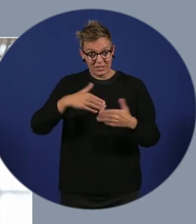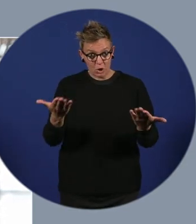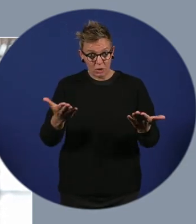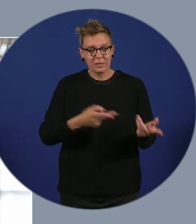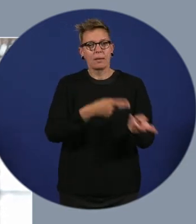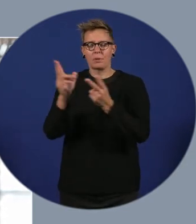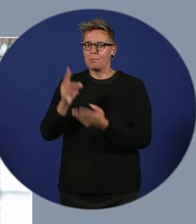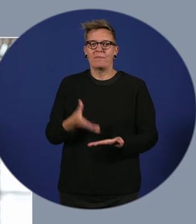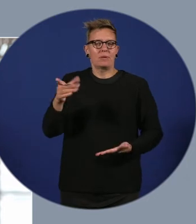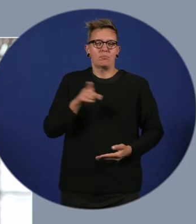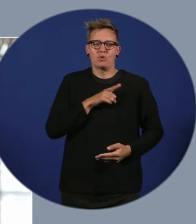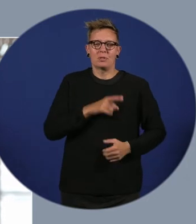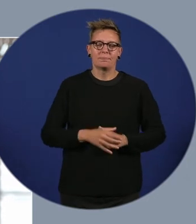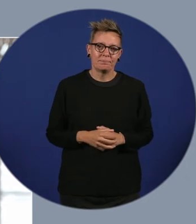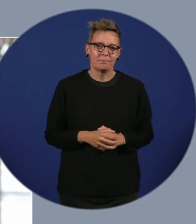värld.